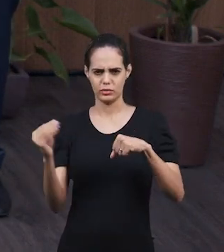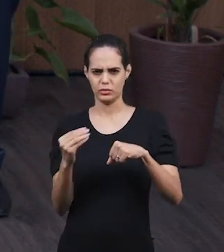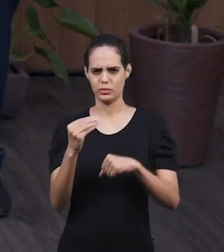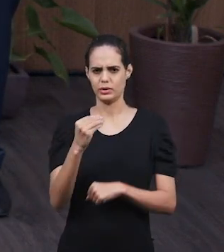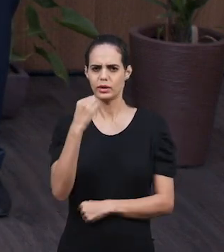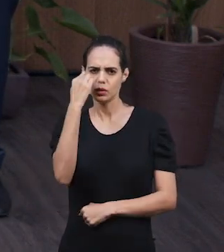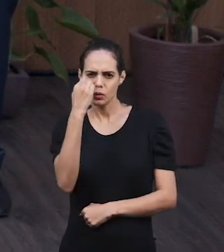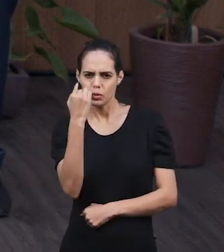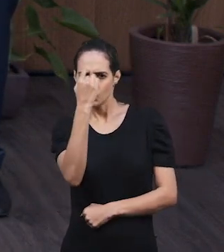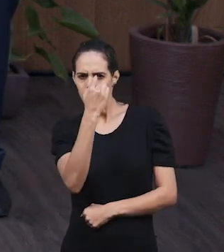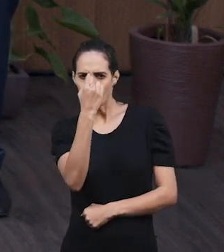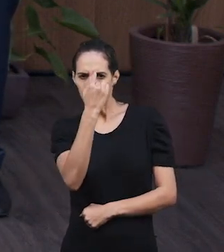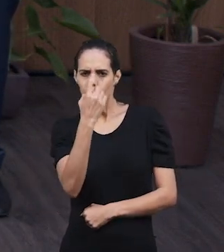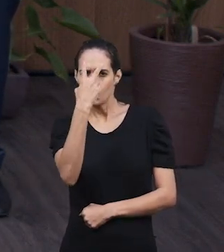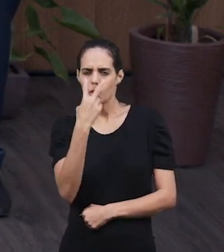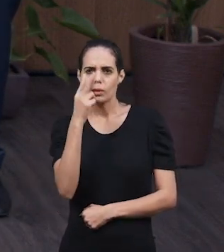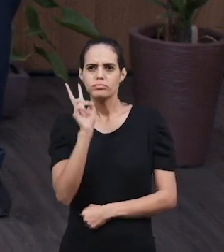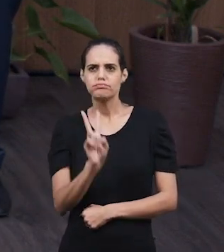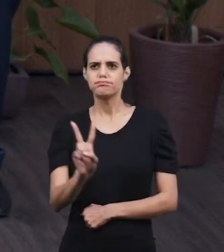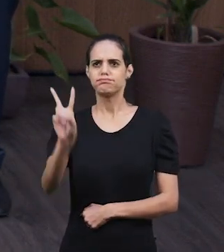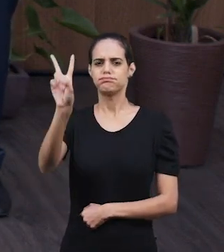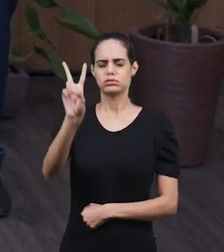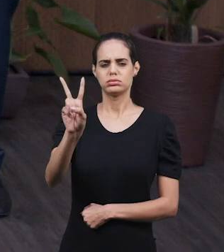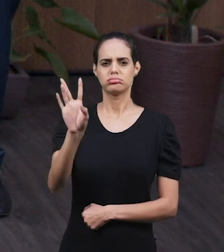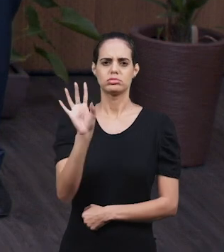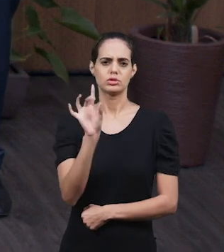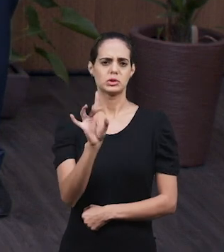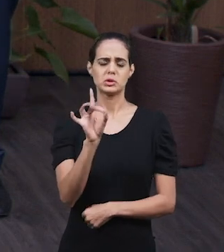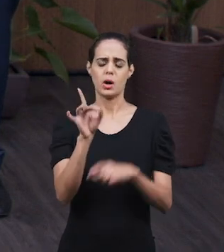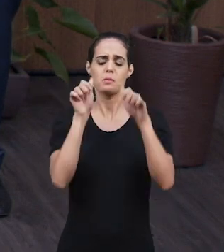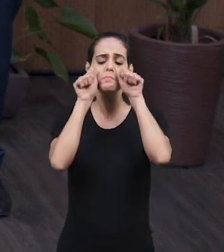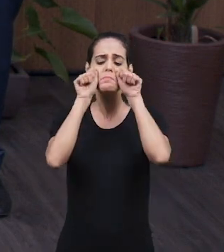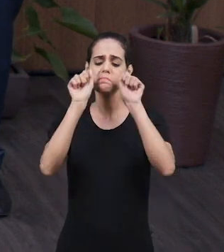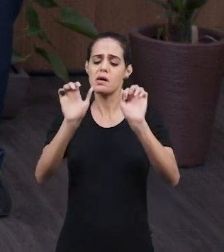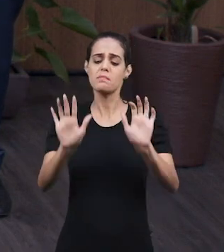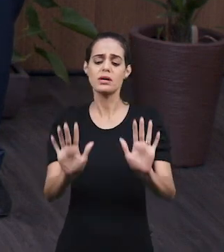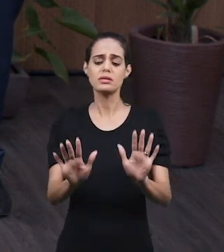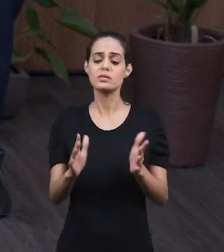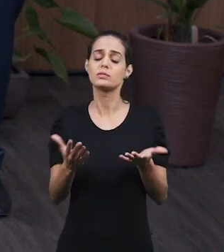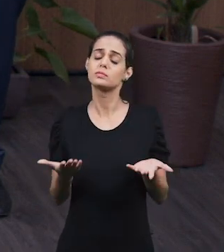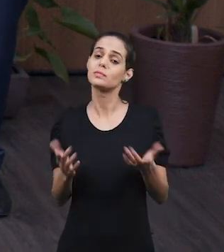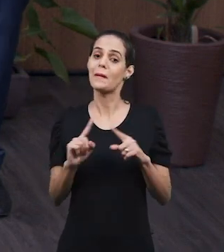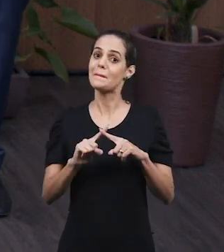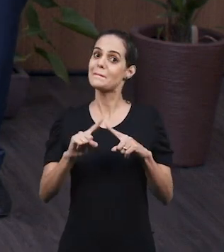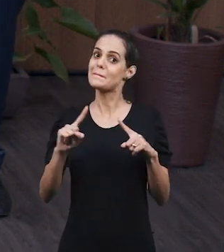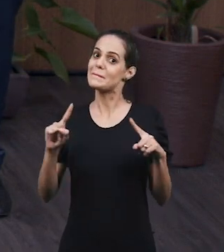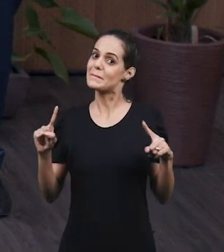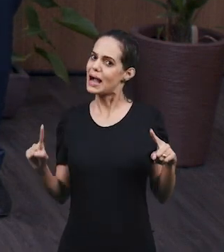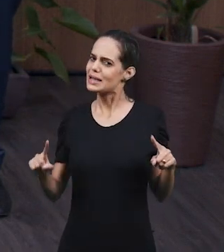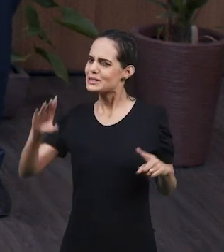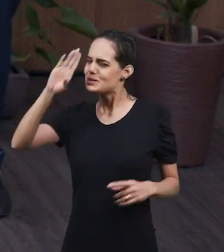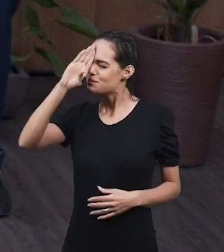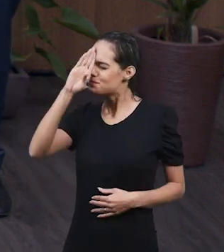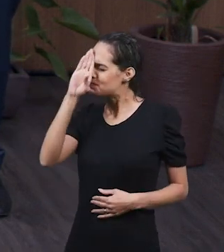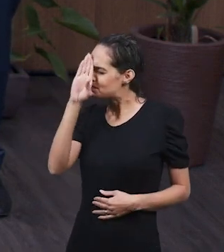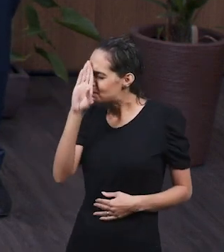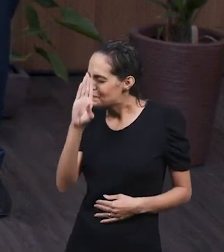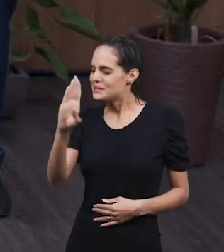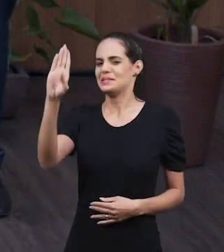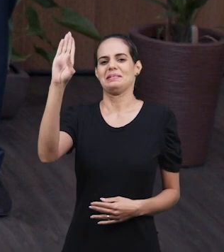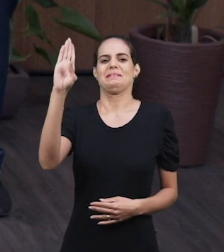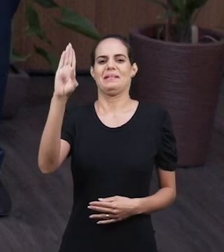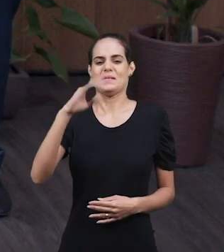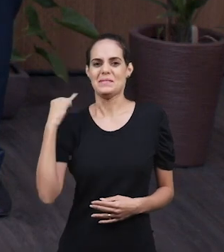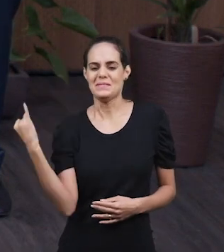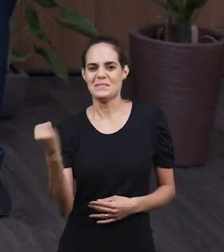la guérison physique, cela serait un aumône, une bénédiction, mais il a reçu la richesse